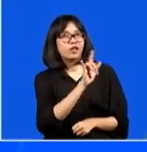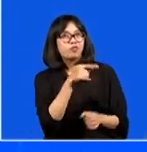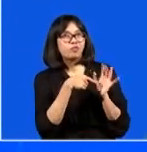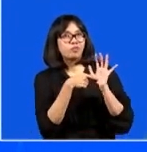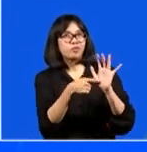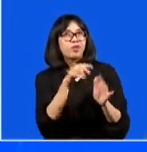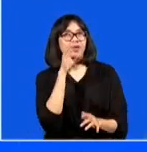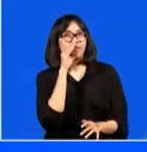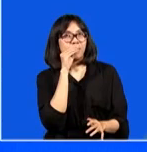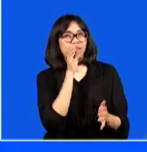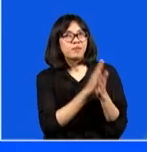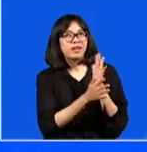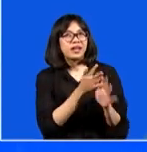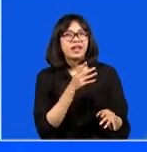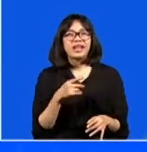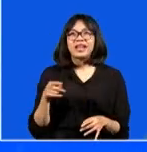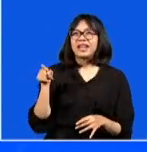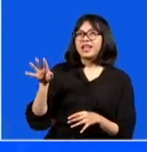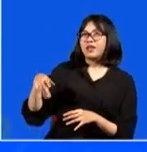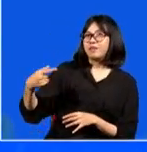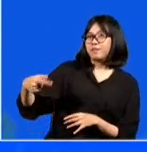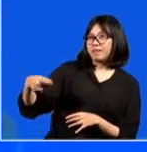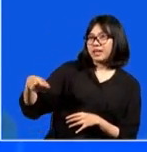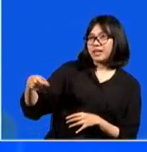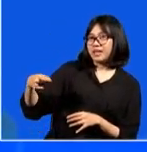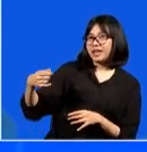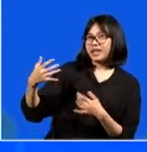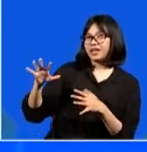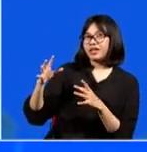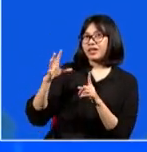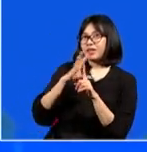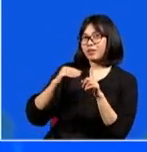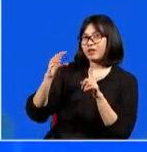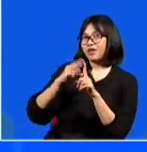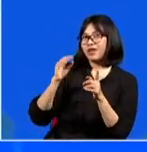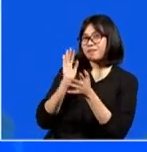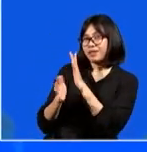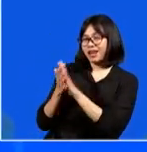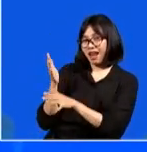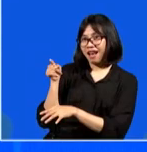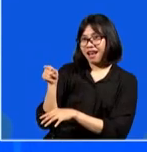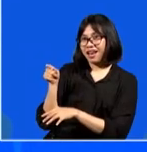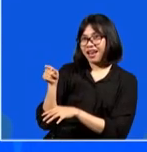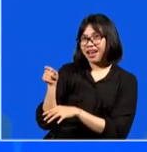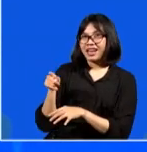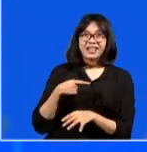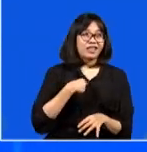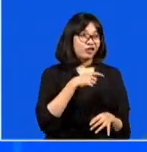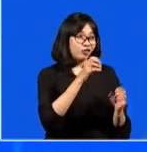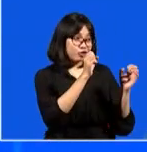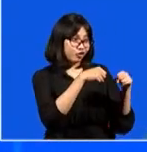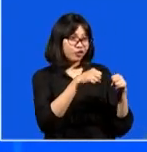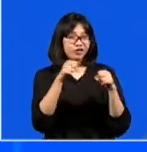ya di sini Mas menteri sudah pernah coba untuk di inverter setuju bapak ibu